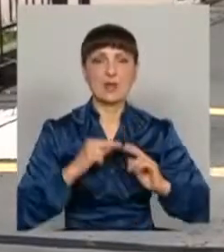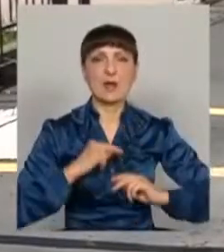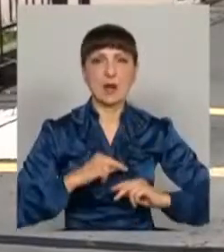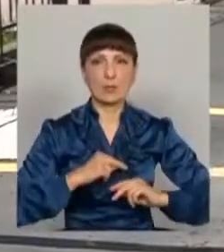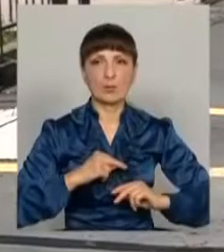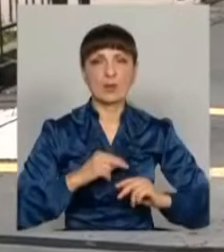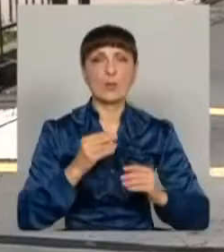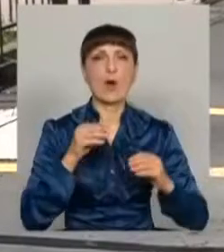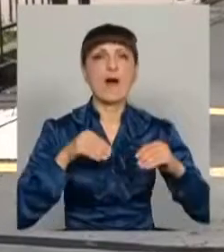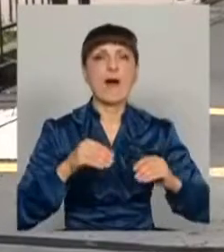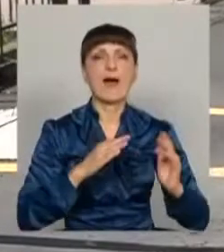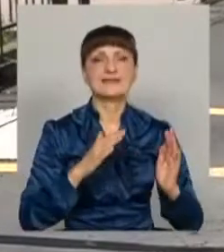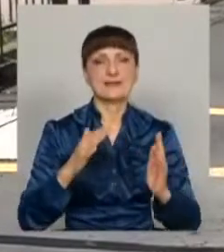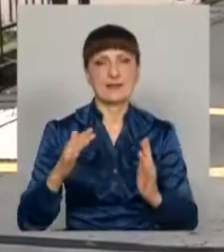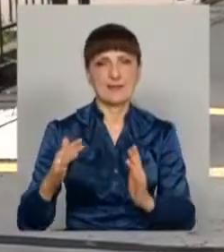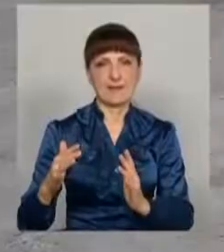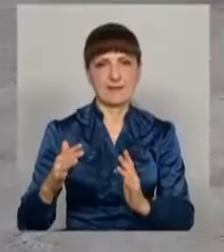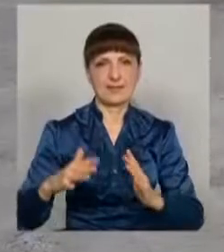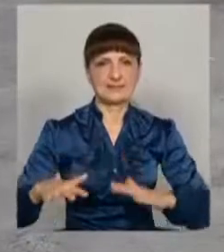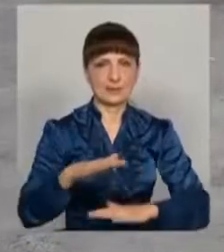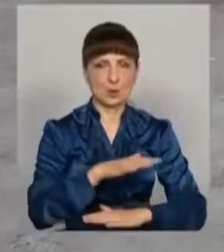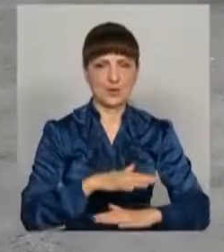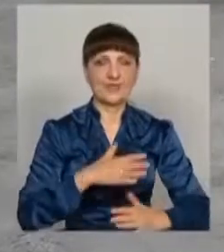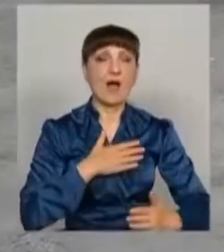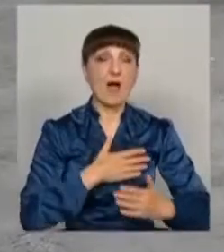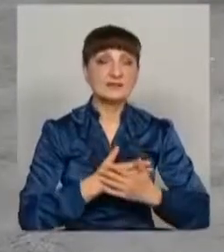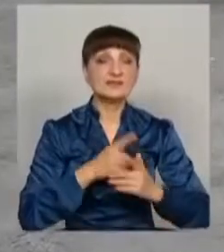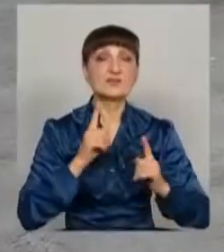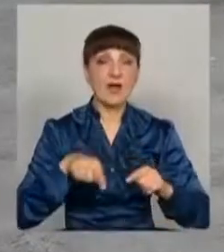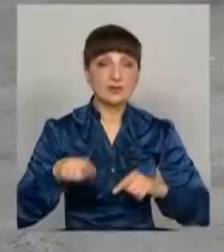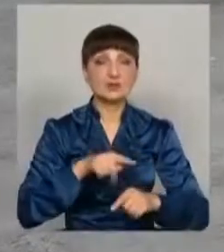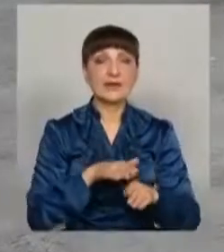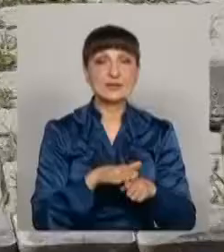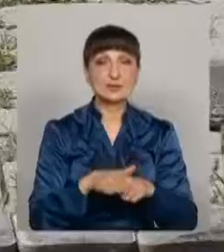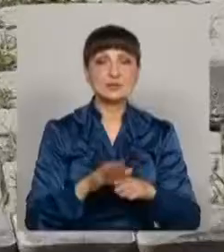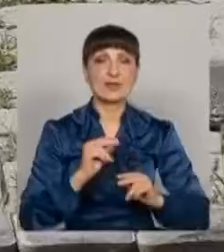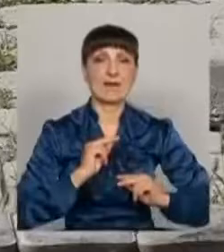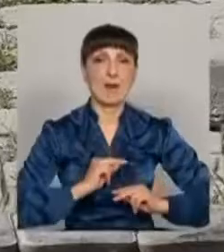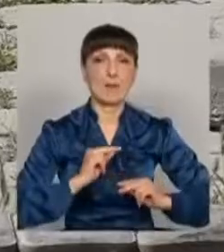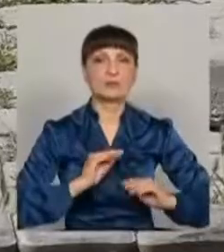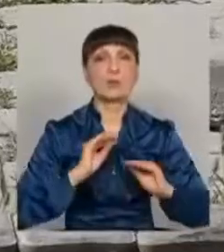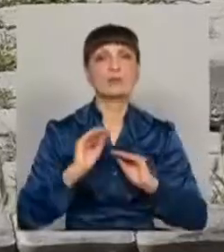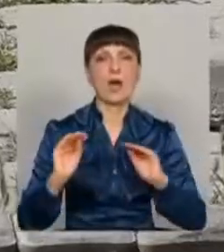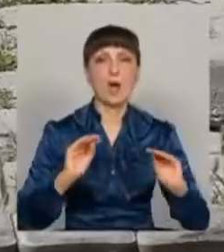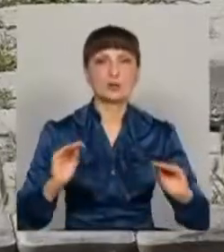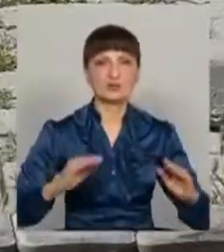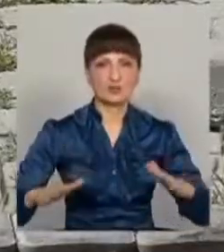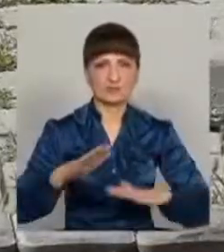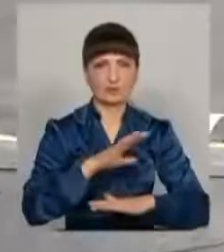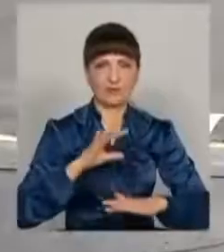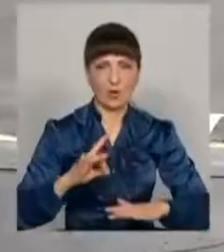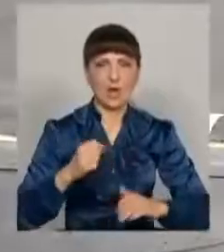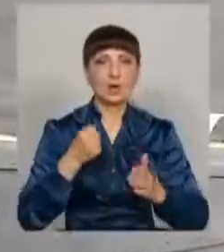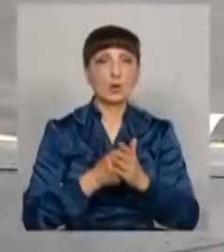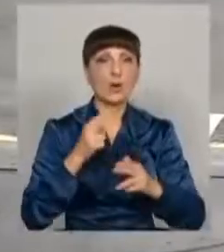по озеленению прилегающей территории. Активными темпами в районе реализуется и работа по благоустройству дворов. Всего до